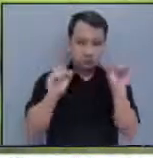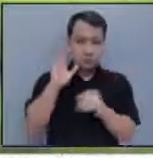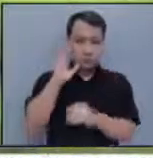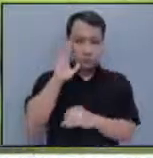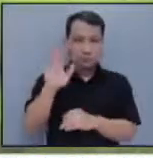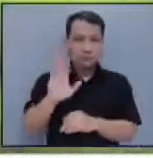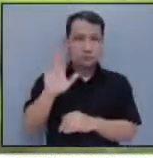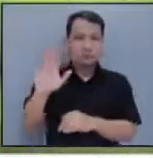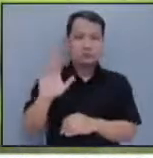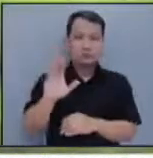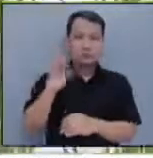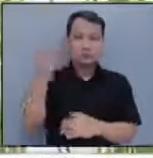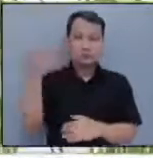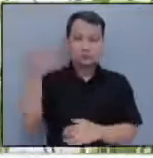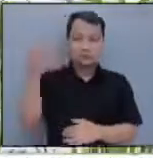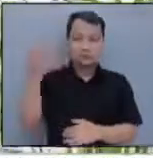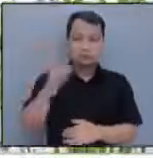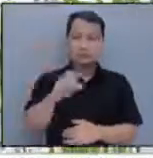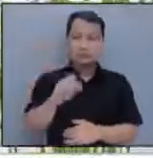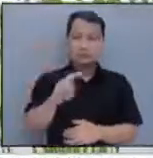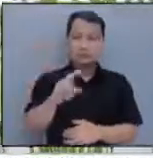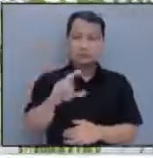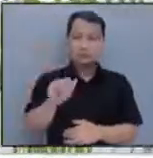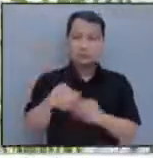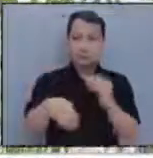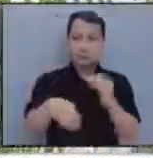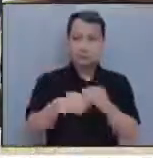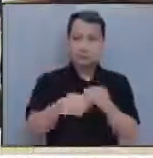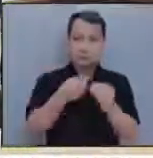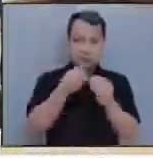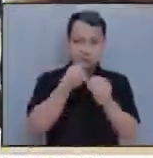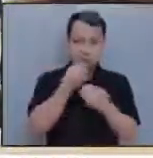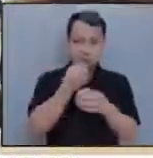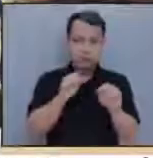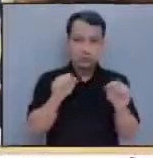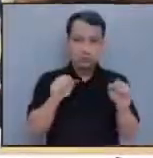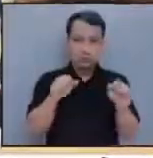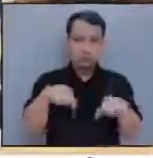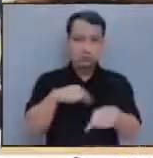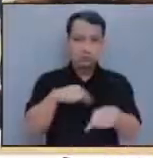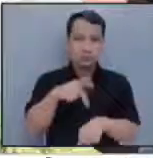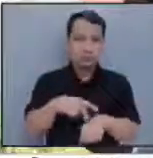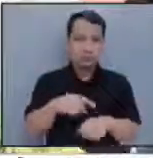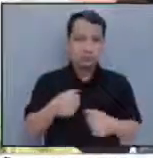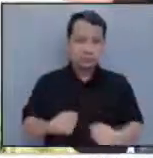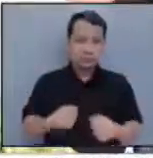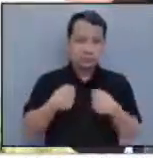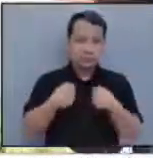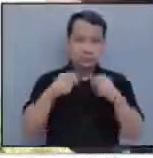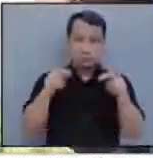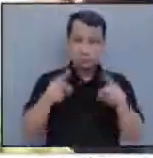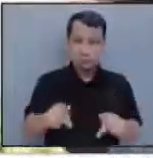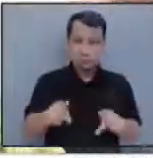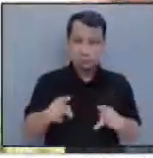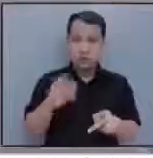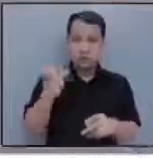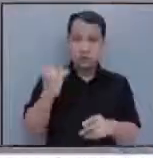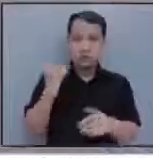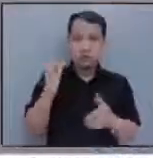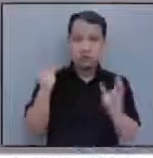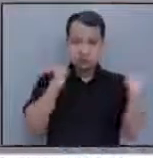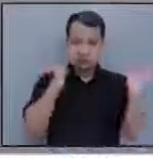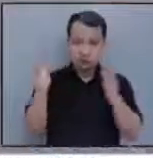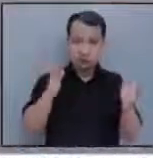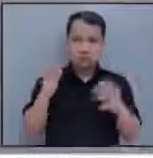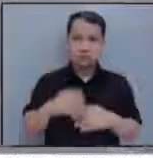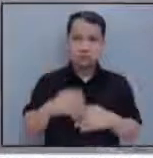sona. Matimbang kasian niya ito para sa food security ng bansa at survival ng mga tao sa gitna ng kalamidad at sakuna.